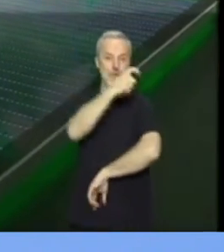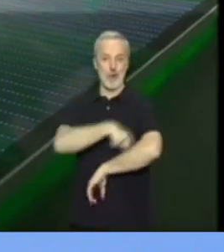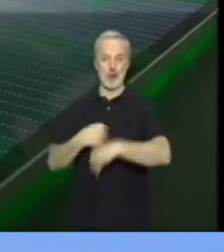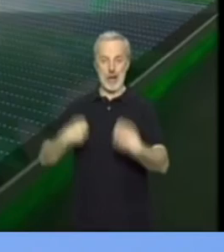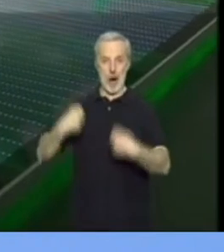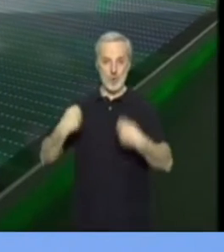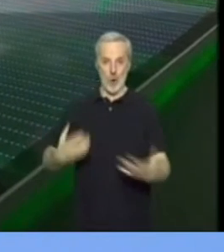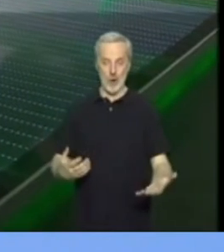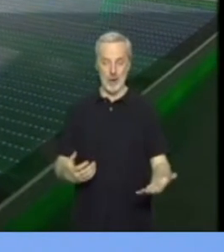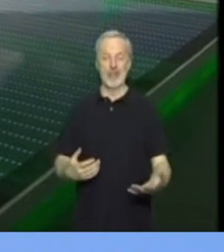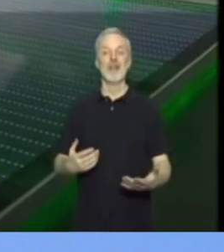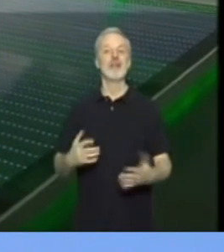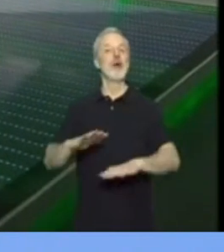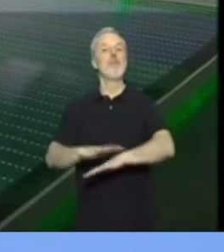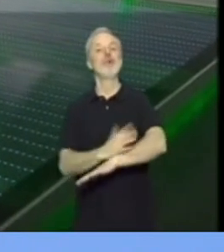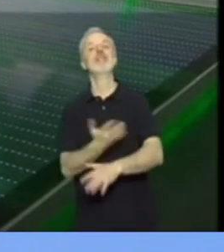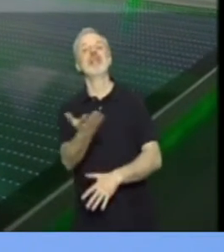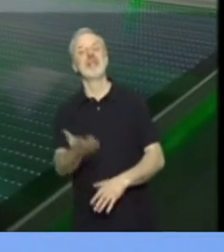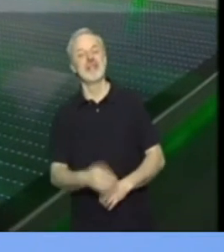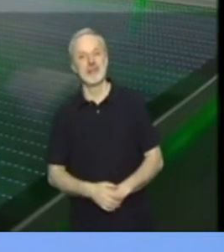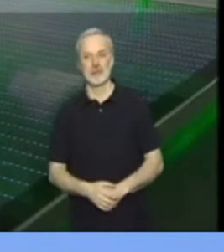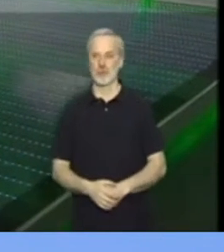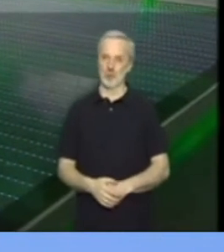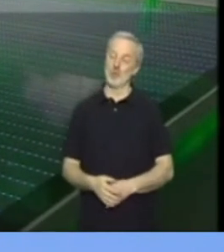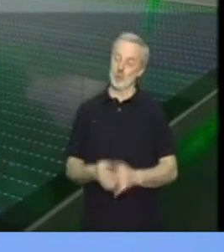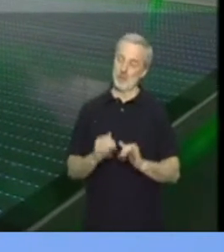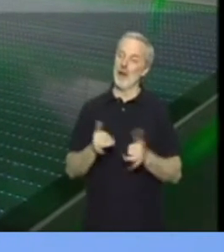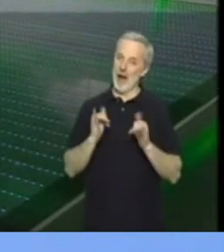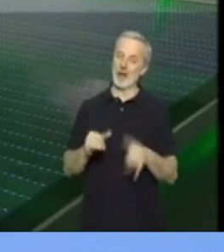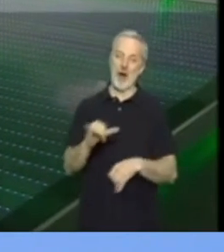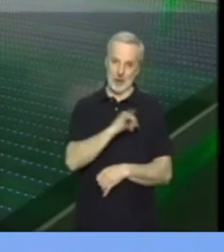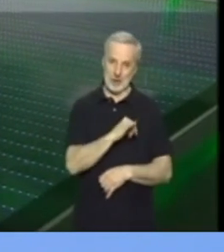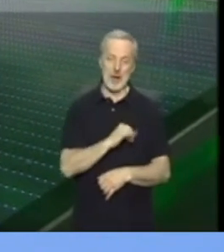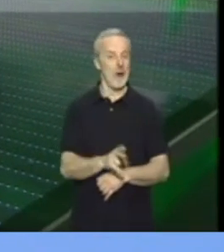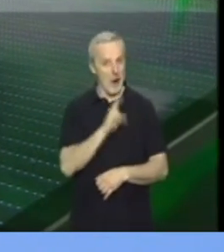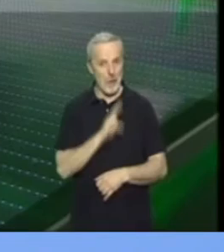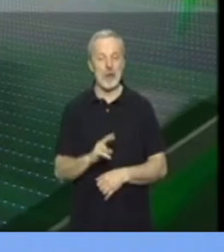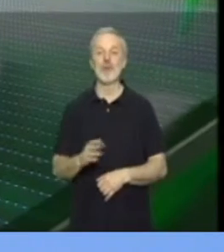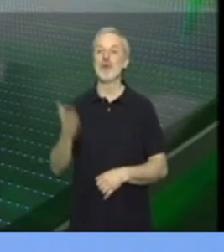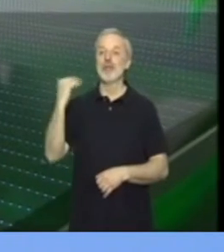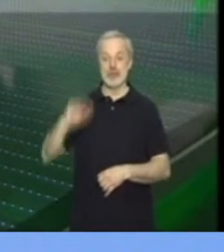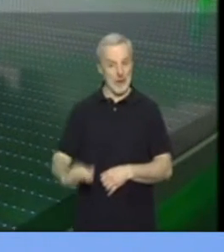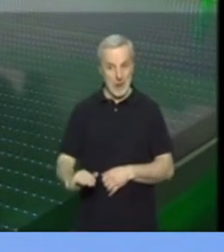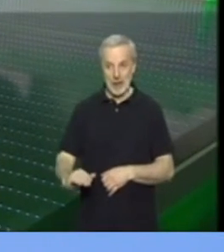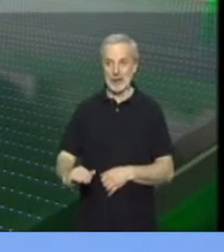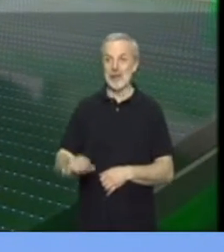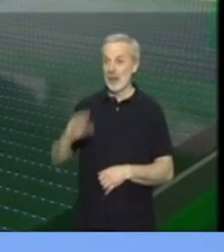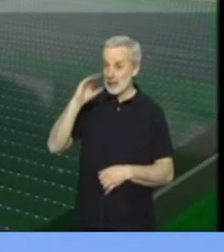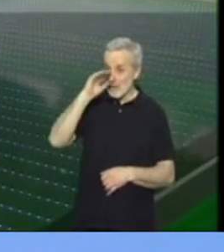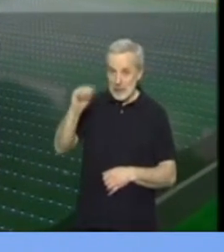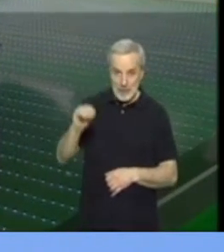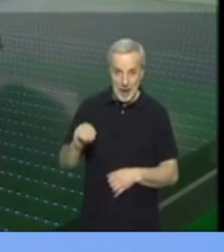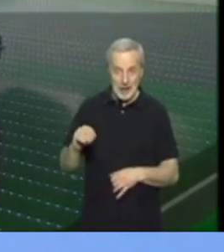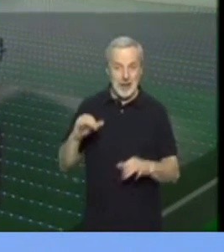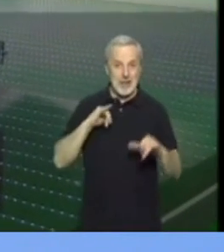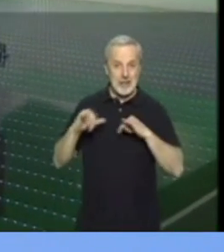Tak jsou to zajímavé pocity. No, já jsem měl to štěstí, že jsem samozřejmě sledoval závod míru jako divák, ale pak jsem měl